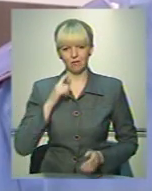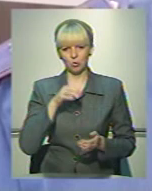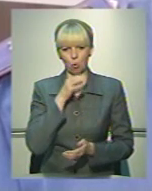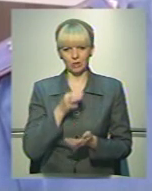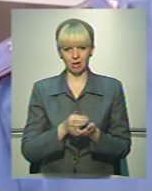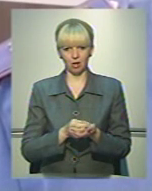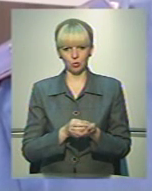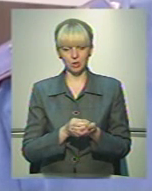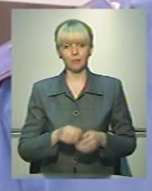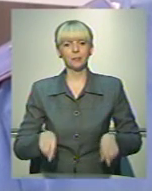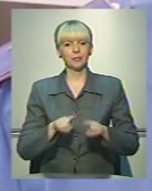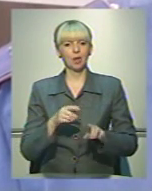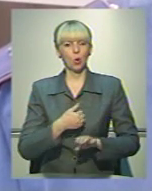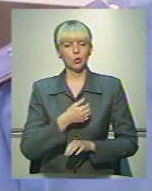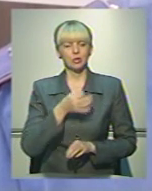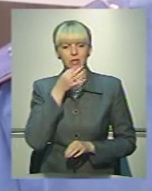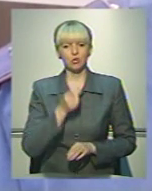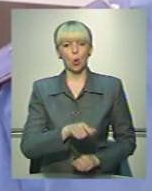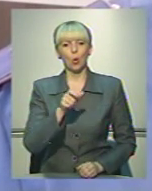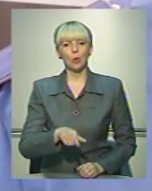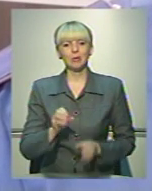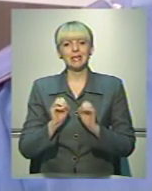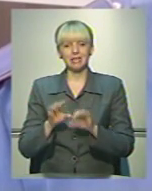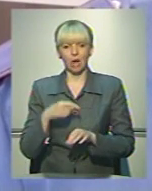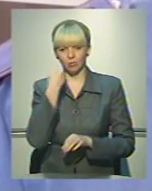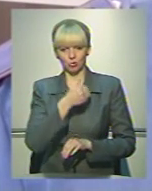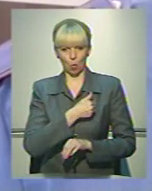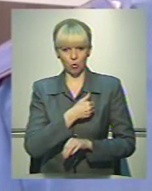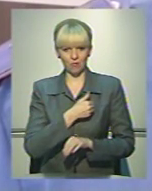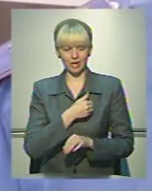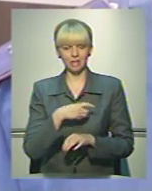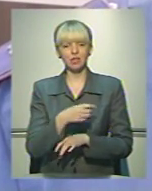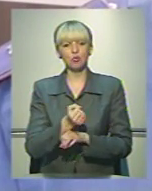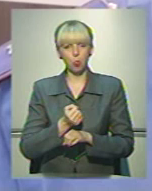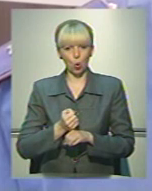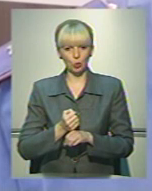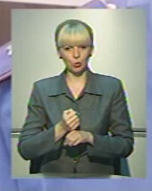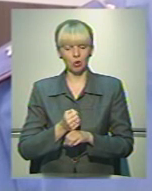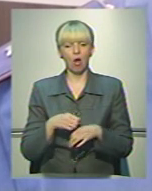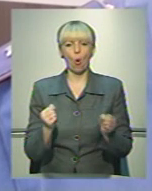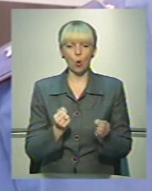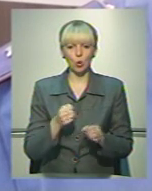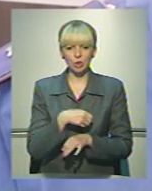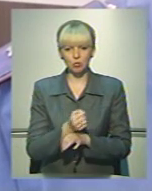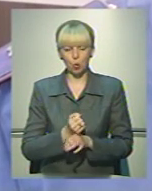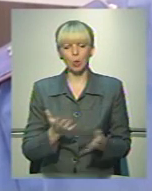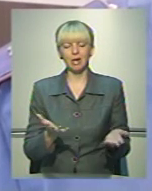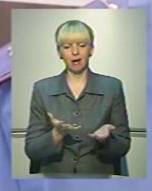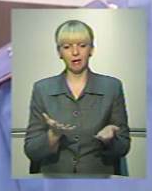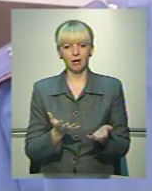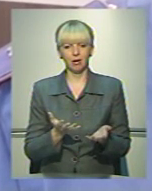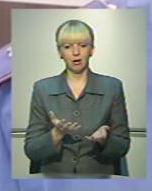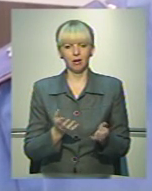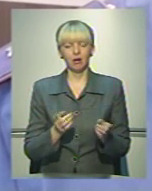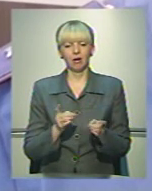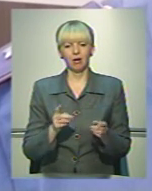відповідальності. Також хочу наголосити, що громадяни, які здали добровільно вогнепальну зброю, холодну зброю, яка по